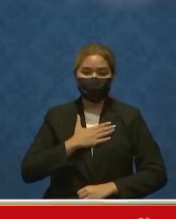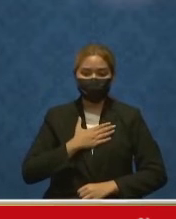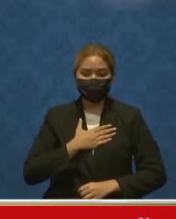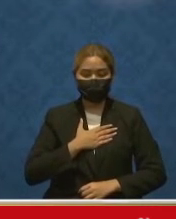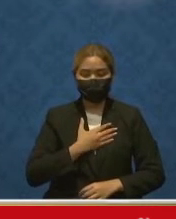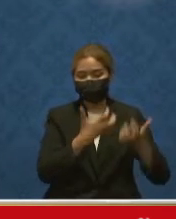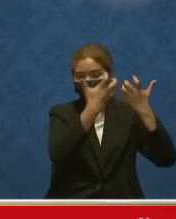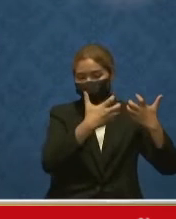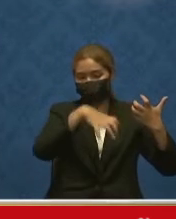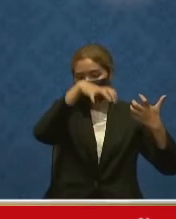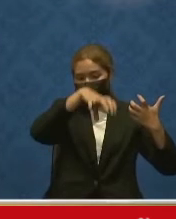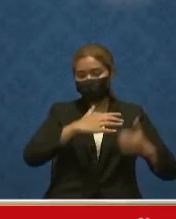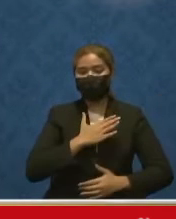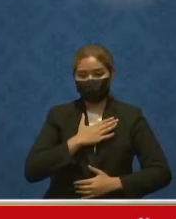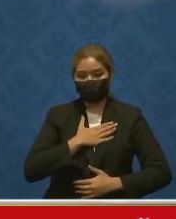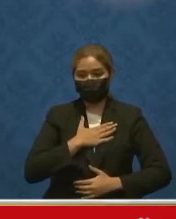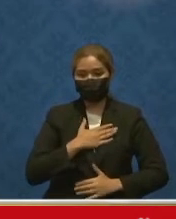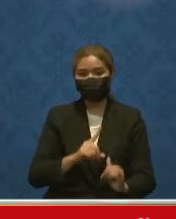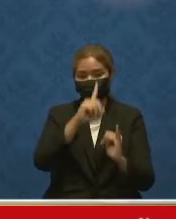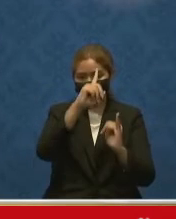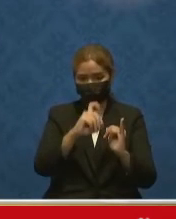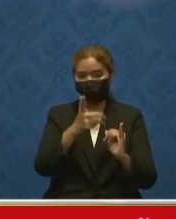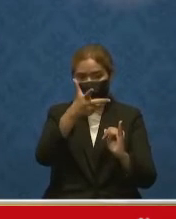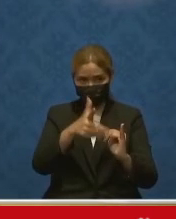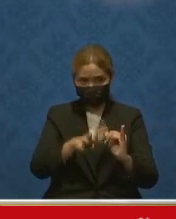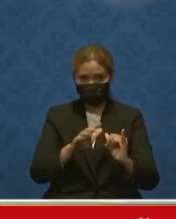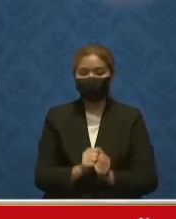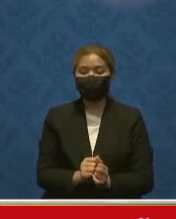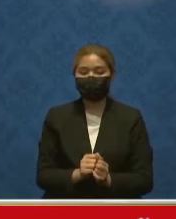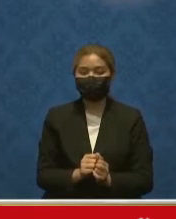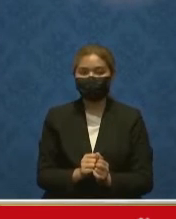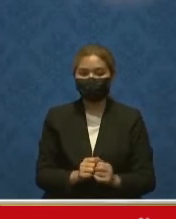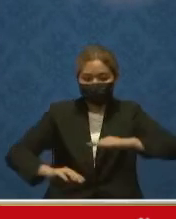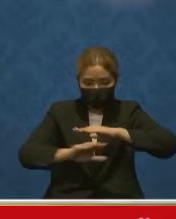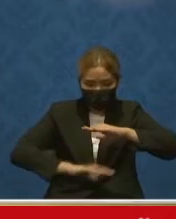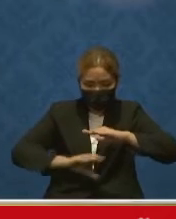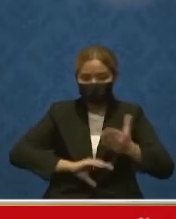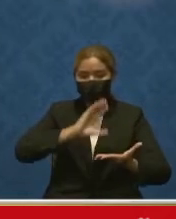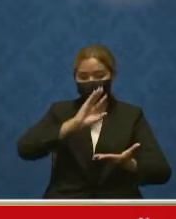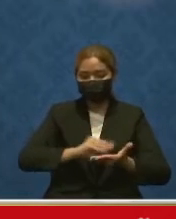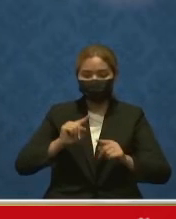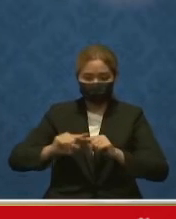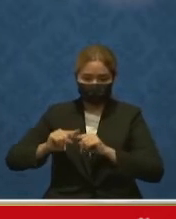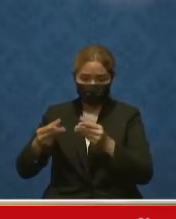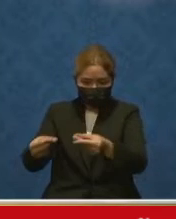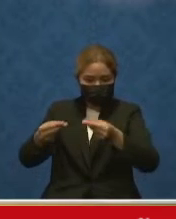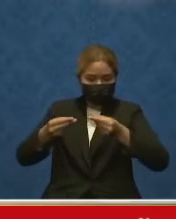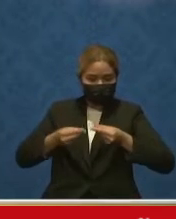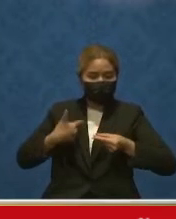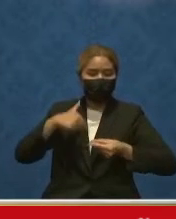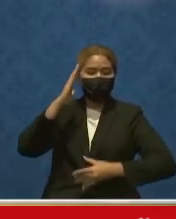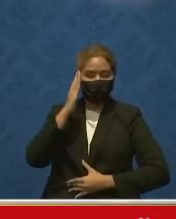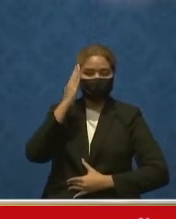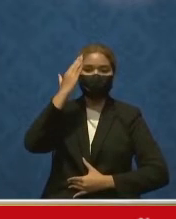เจ้าของท่านได้เสียชีวิตให้ข้อมูลและผมไปตรวจตัวเองดูด้วยตัวเองตอนมีการที่ตำนาจท่าน